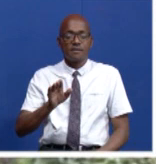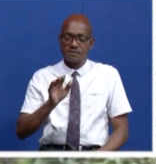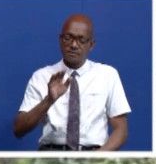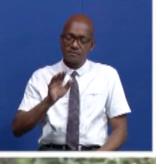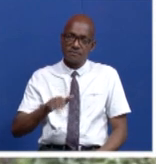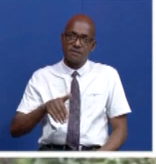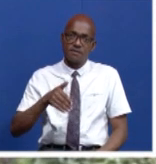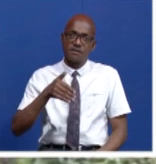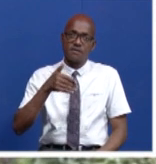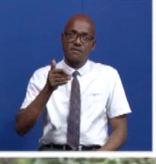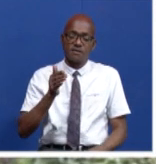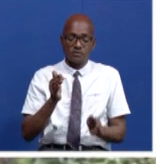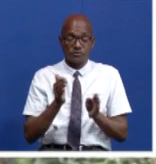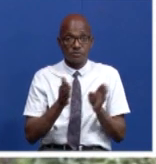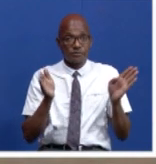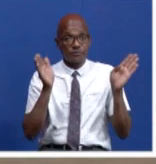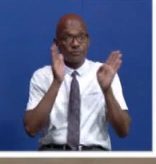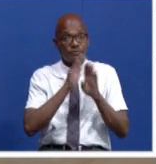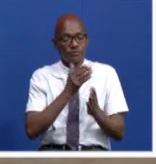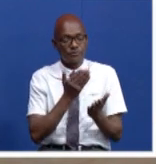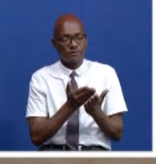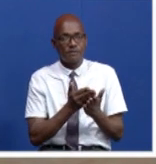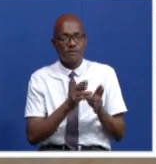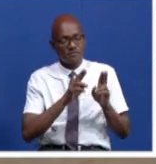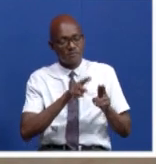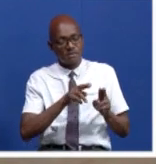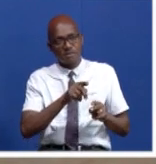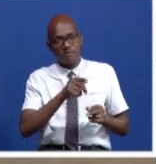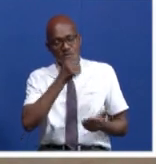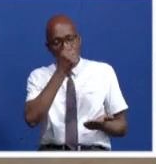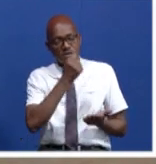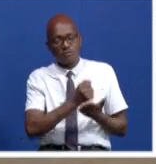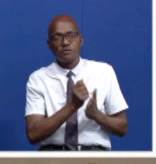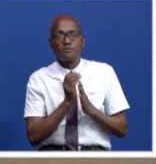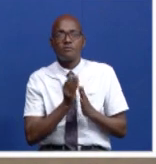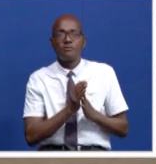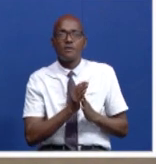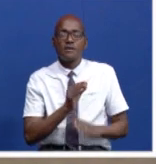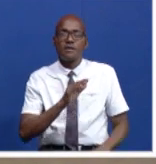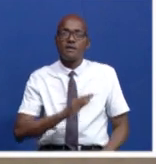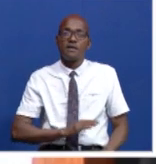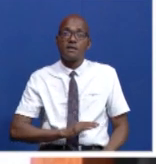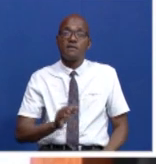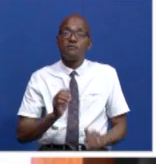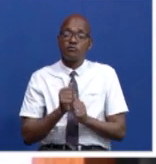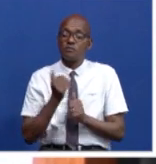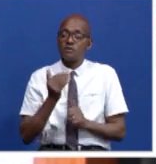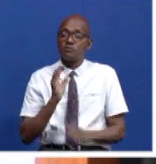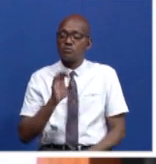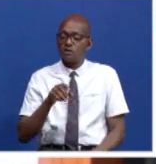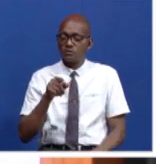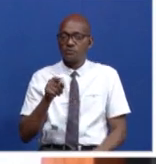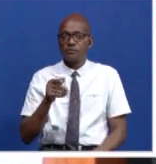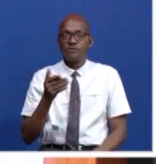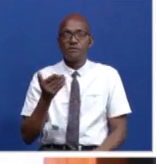Ya upande Wa utetezi kufunga ushahidi wake makakama imepanga kutoa uamuzi wake disemba 15 mwaka huu upande wa